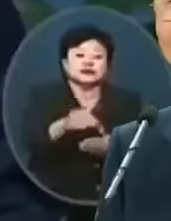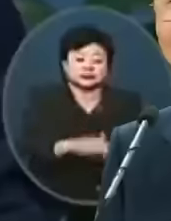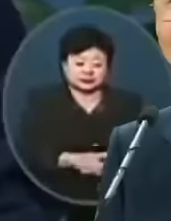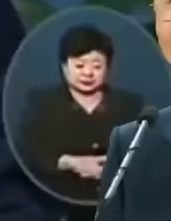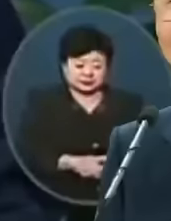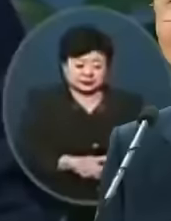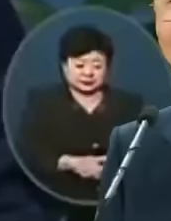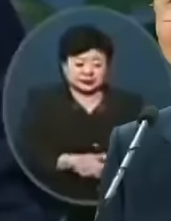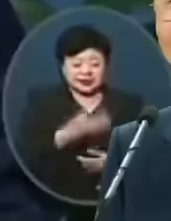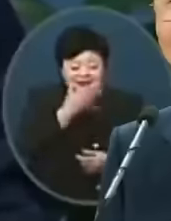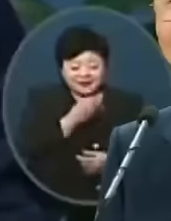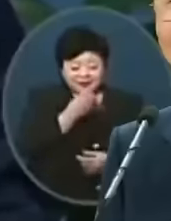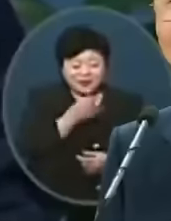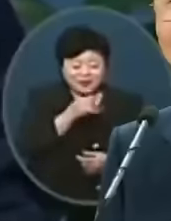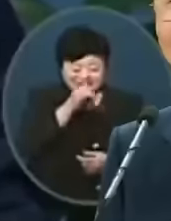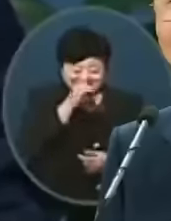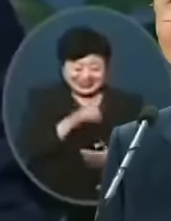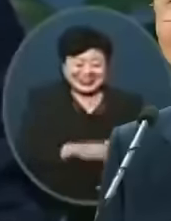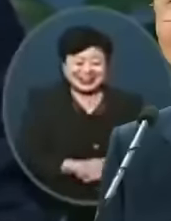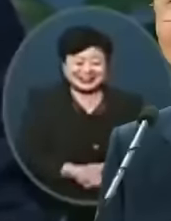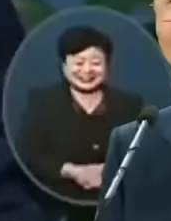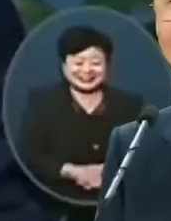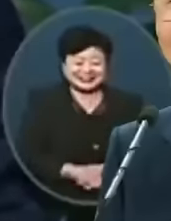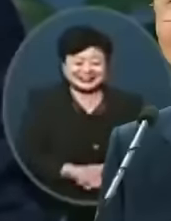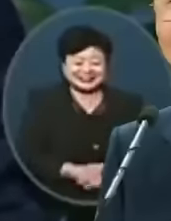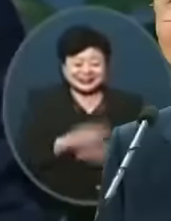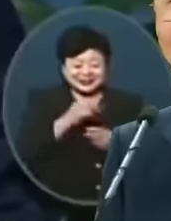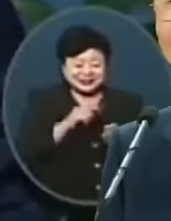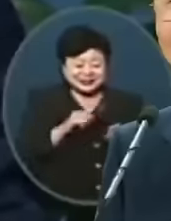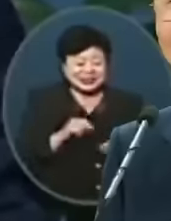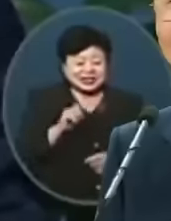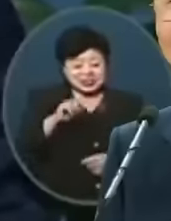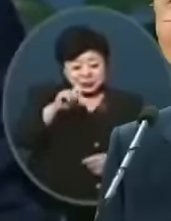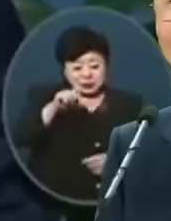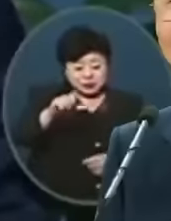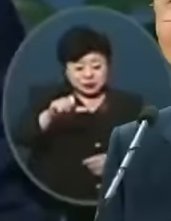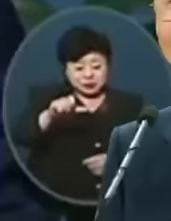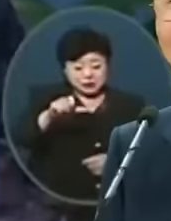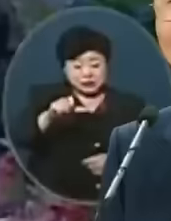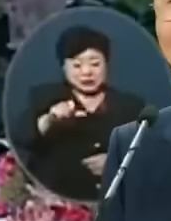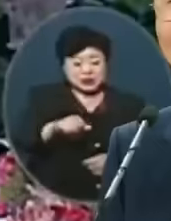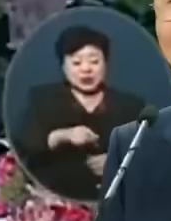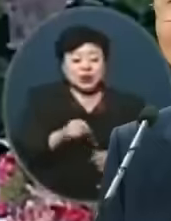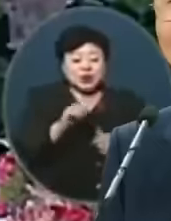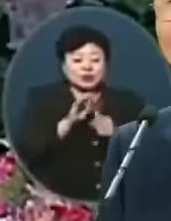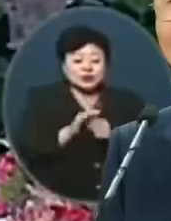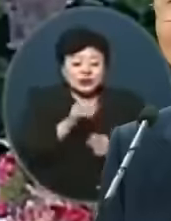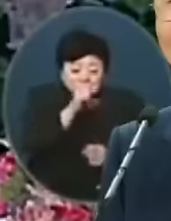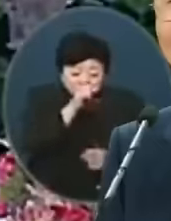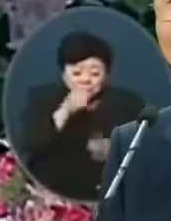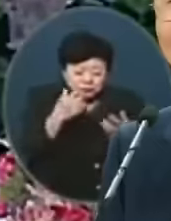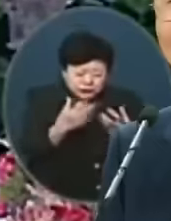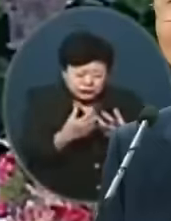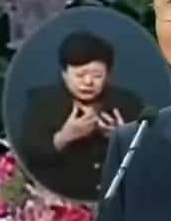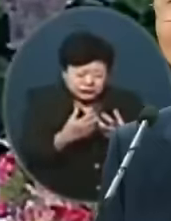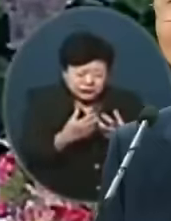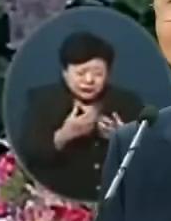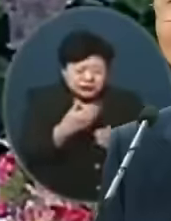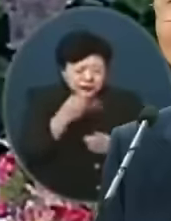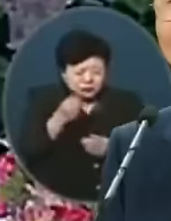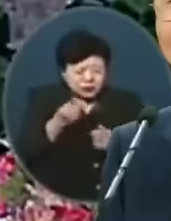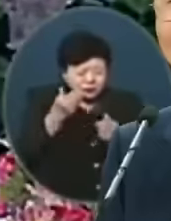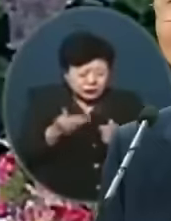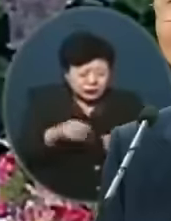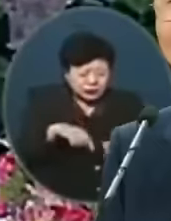사람은 행복합니다. 잠언서 11장 25절에 구제를 좋아하는 자는 풍족하여 질 것이요 남을 윤택해